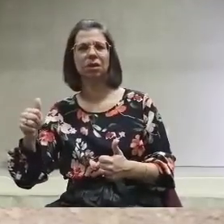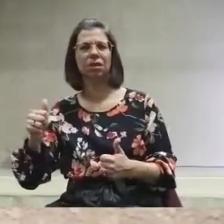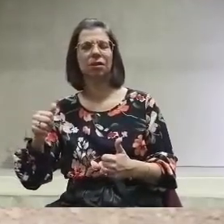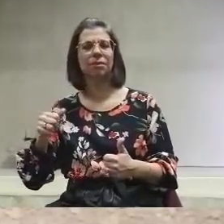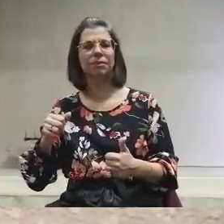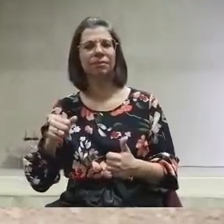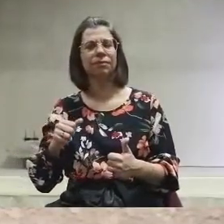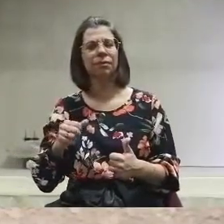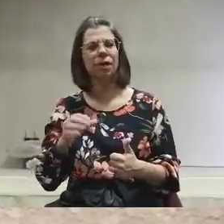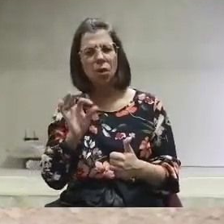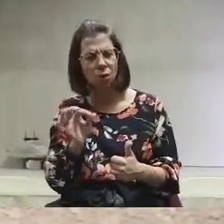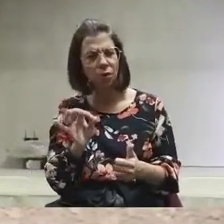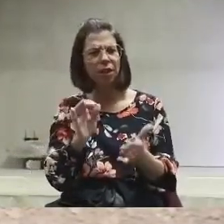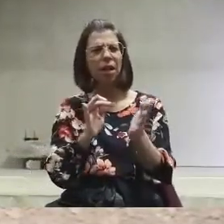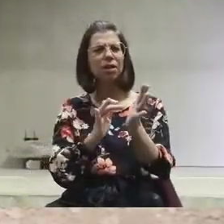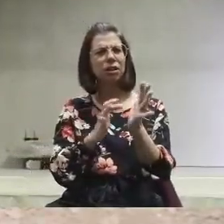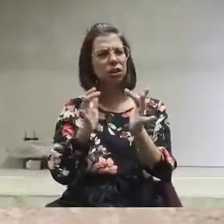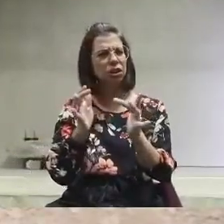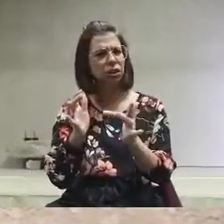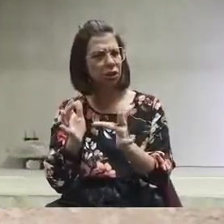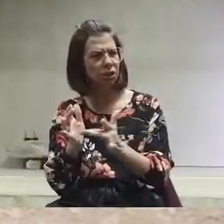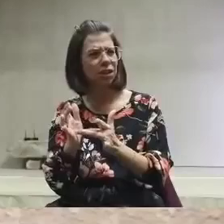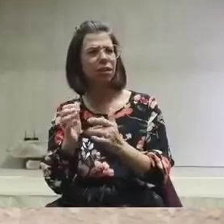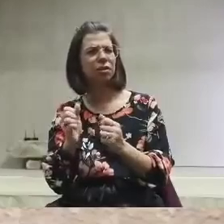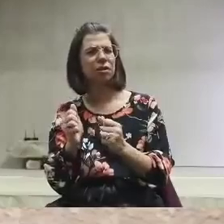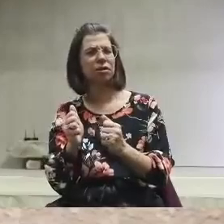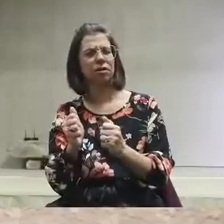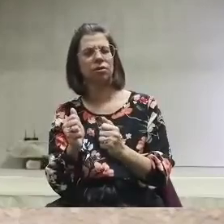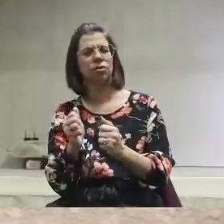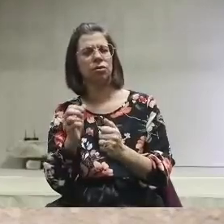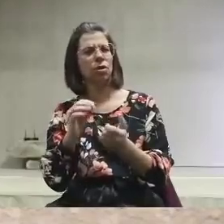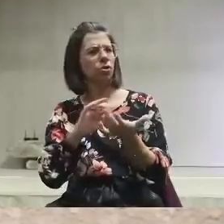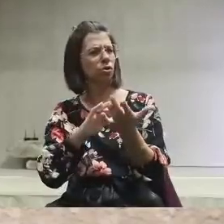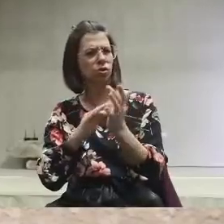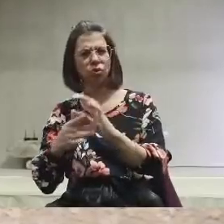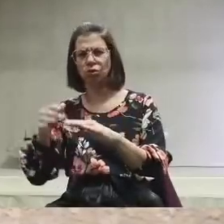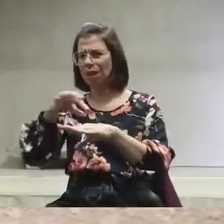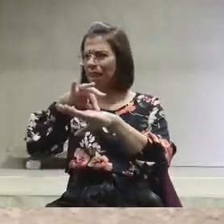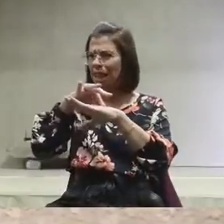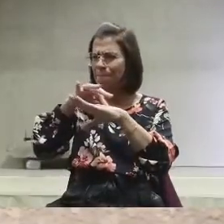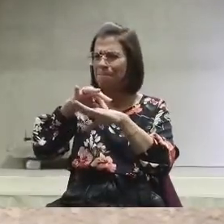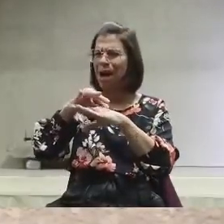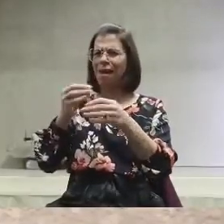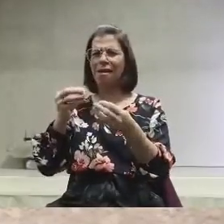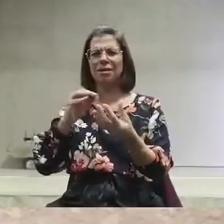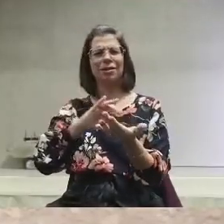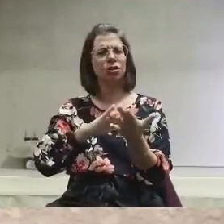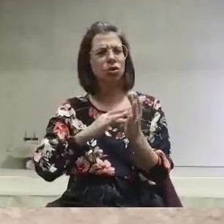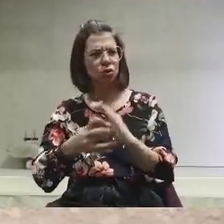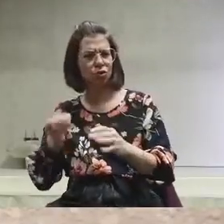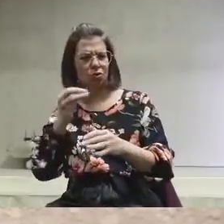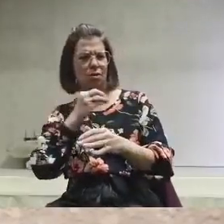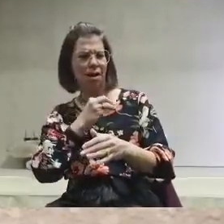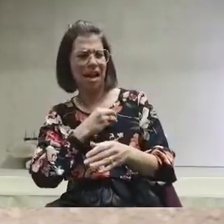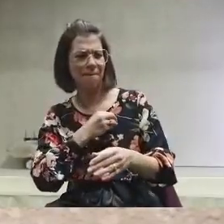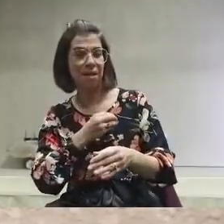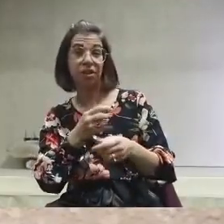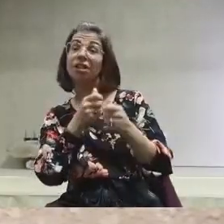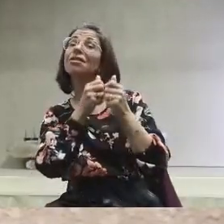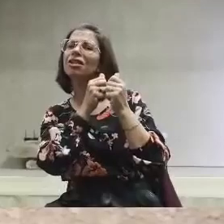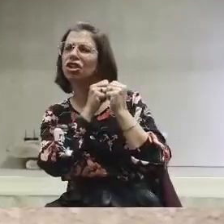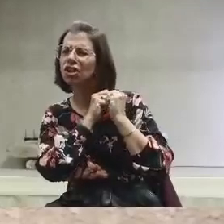D'avant et d'après. Parce qu'il est intemporel, l'œuvre de Dieu. Oh, ça nous